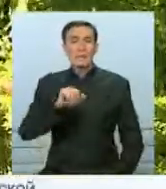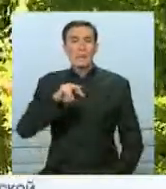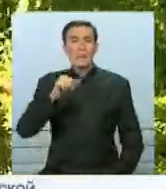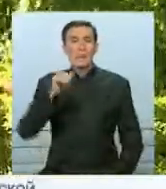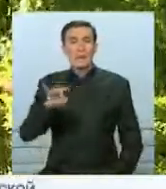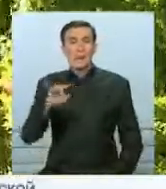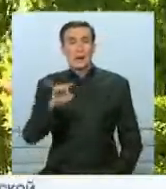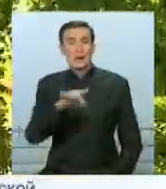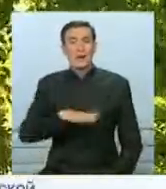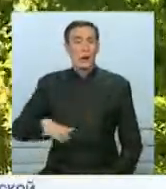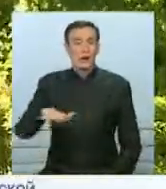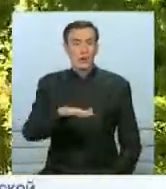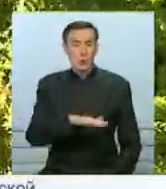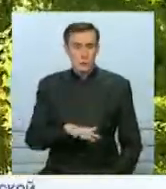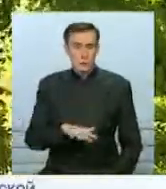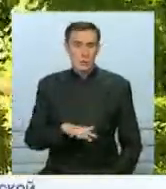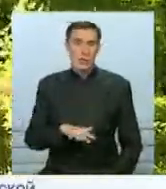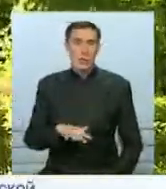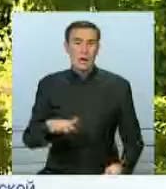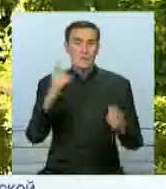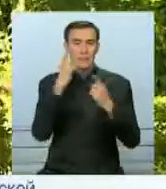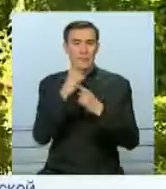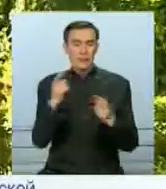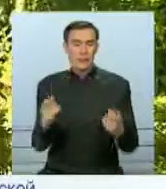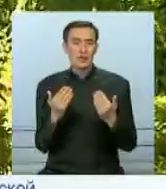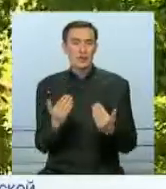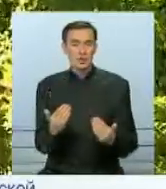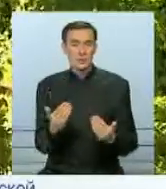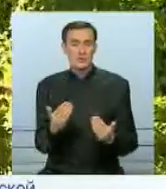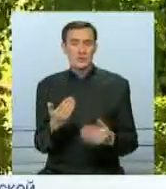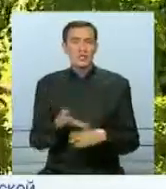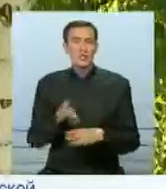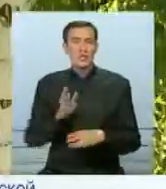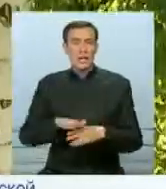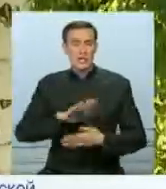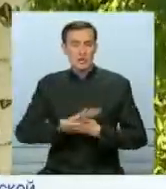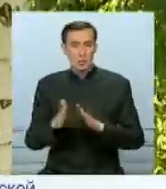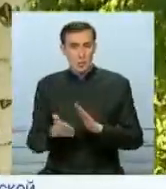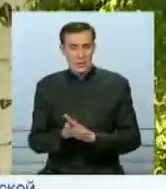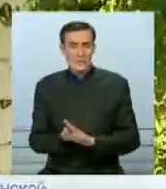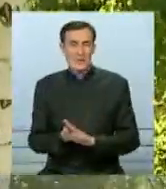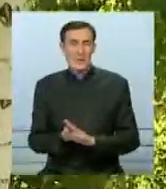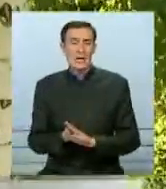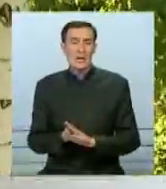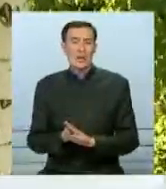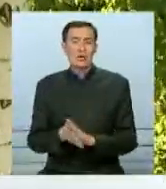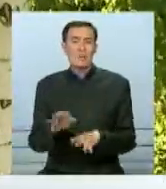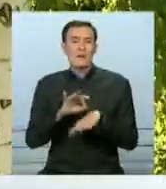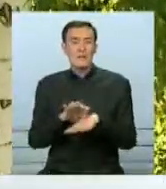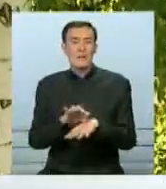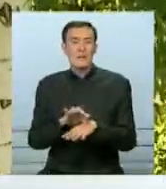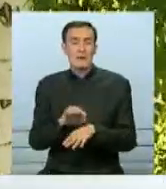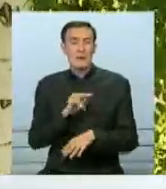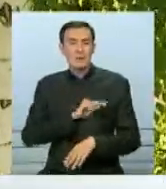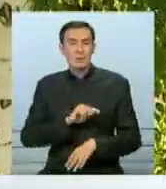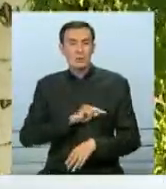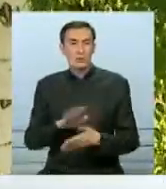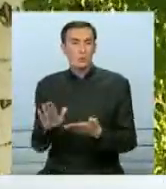на территории Талгарского района объявлена чрезвычайная ситуация. Для проведения работ по отведению